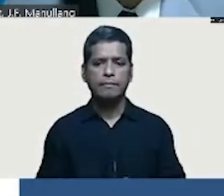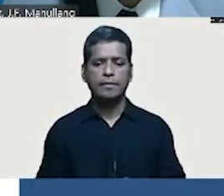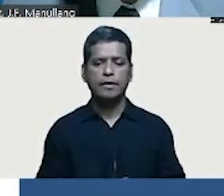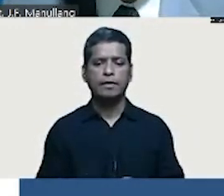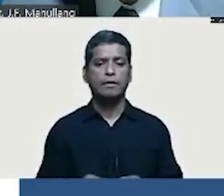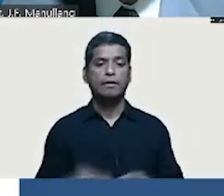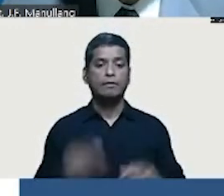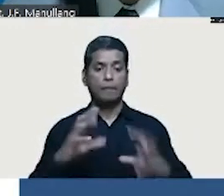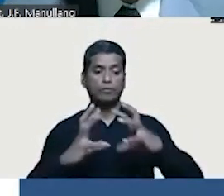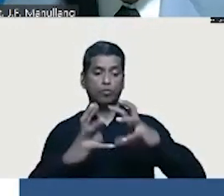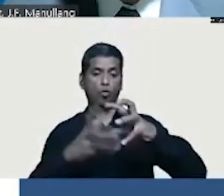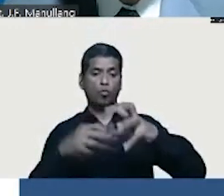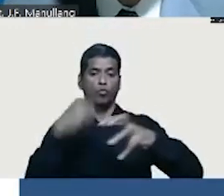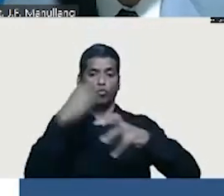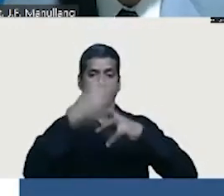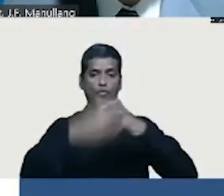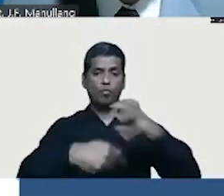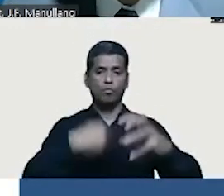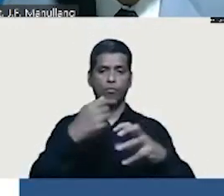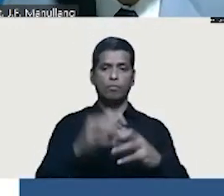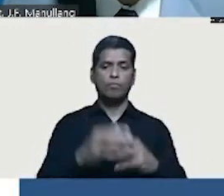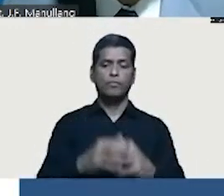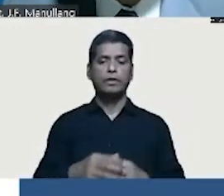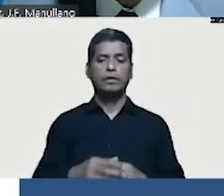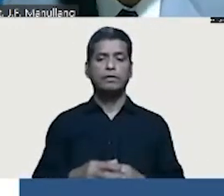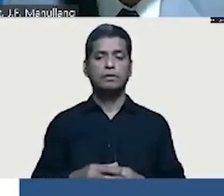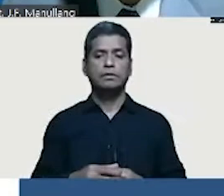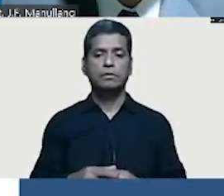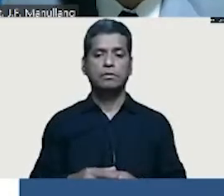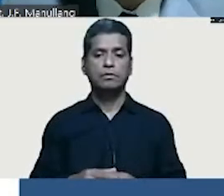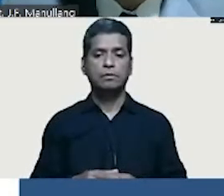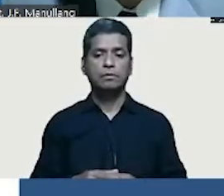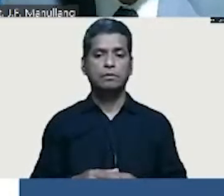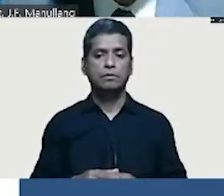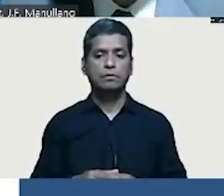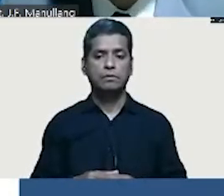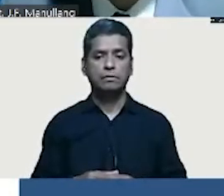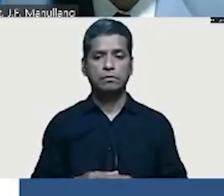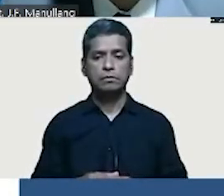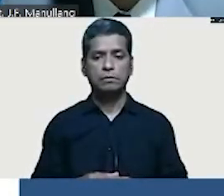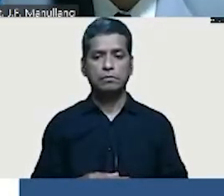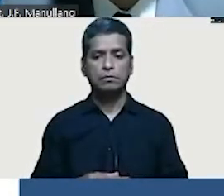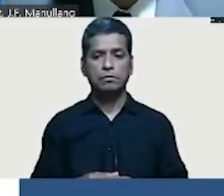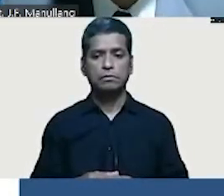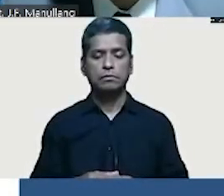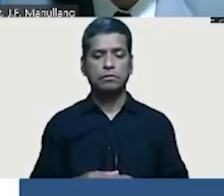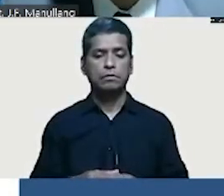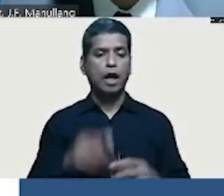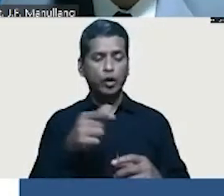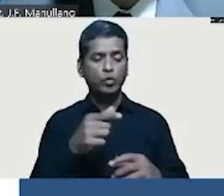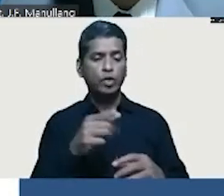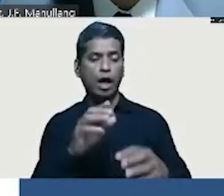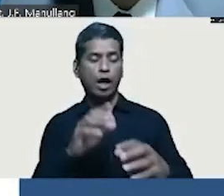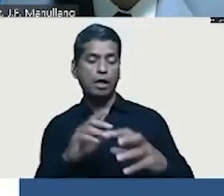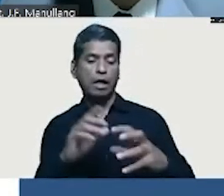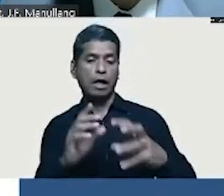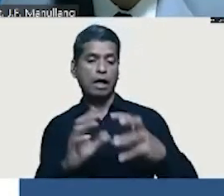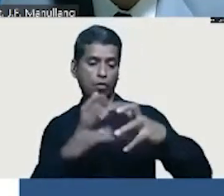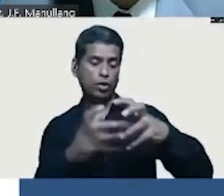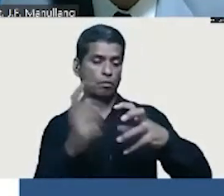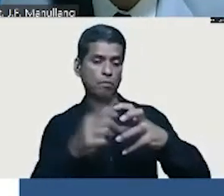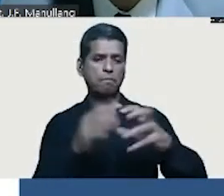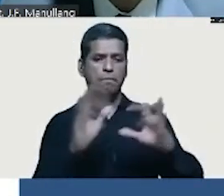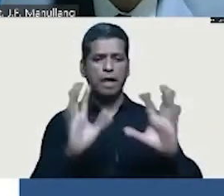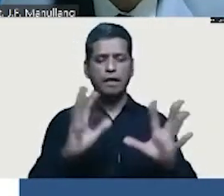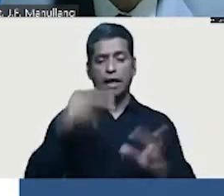tidak ada bagian dunia yang tidak diterobos oleh Nabi langsung bahkan juga nanti kalau kita pelajari lebih